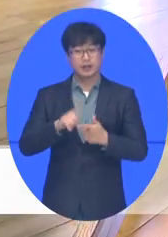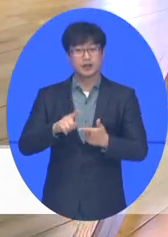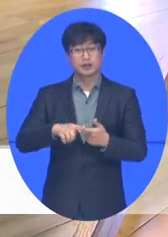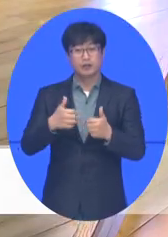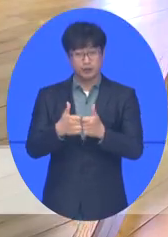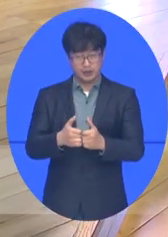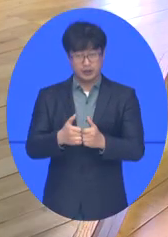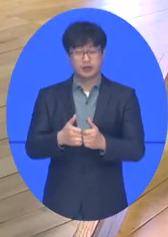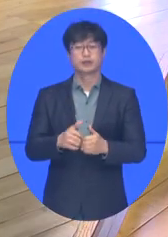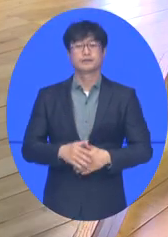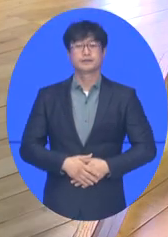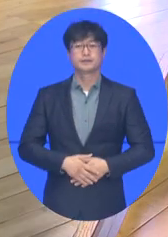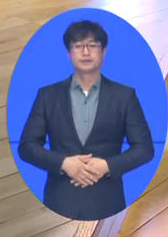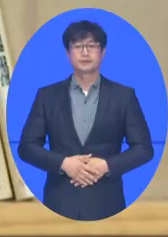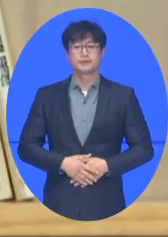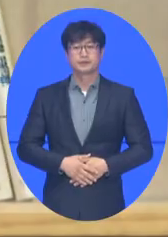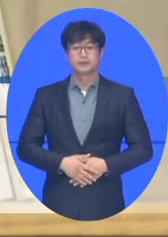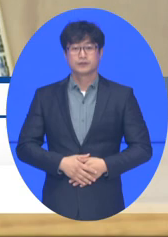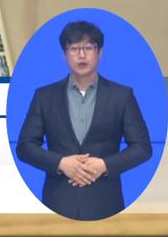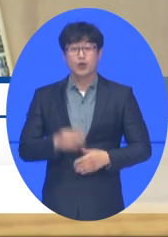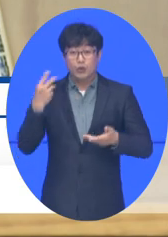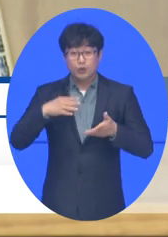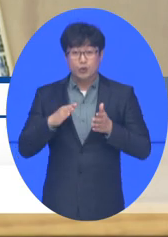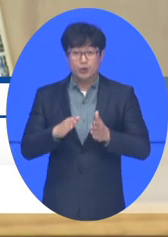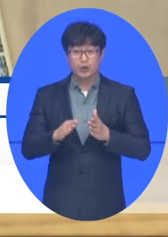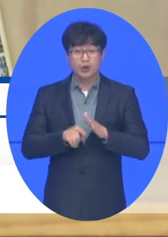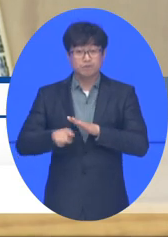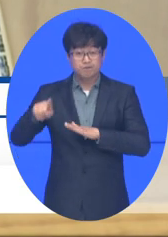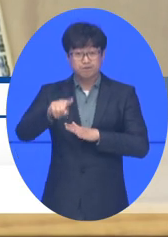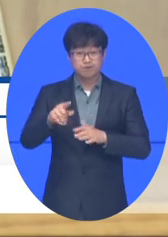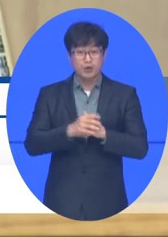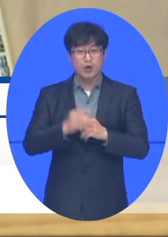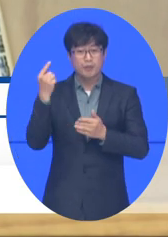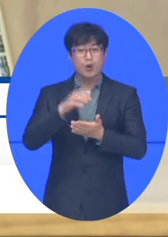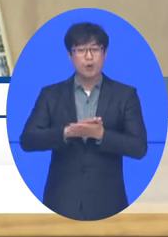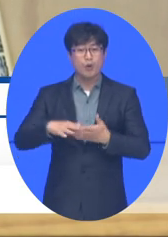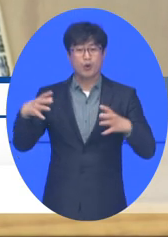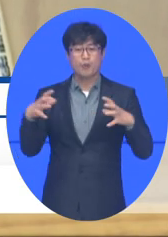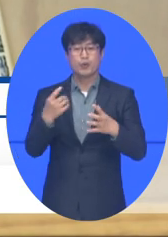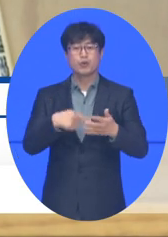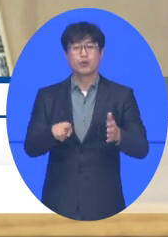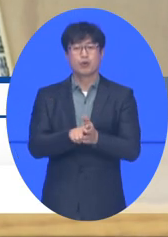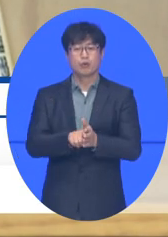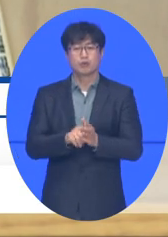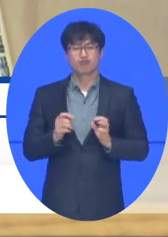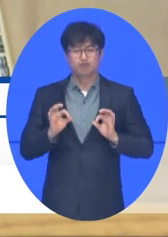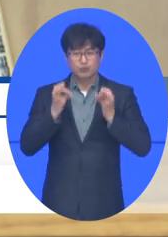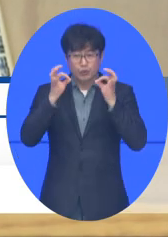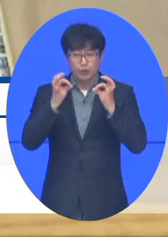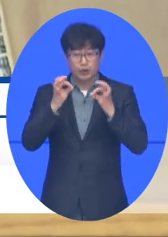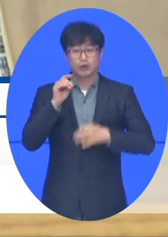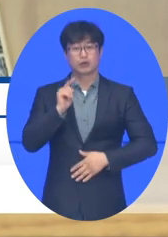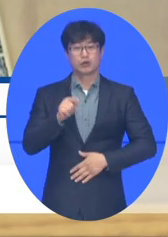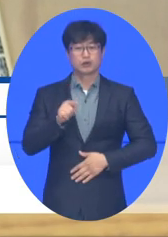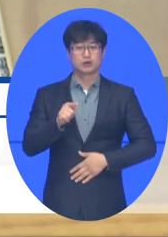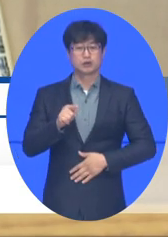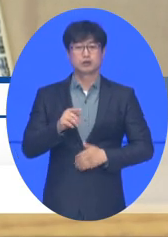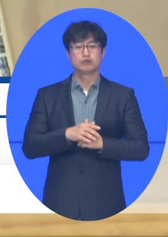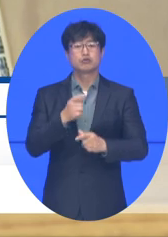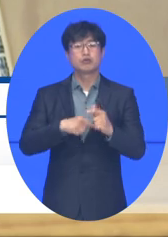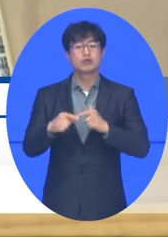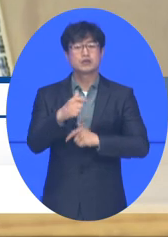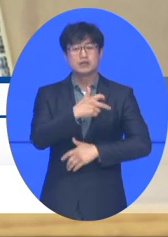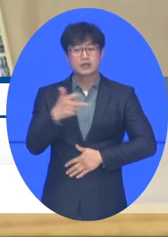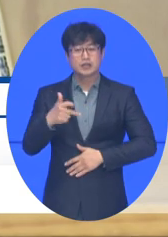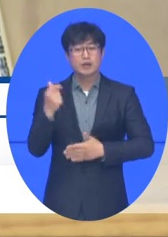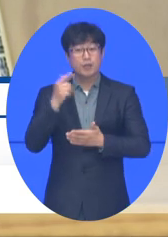DMZ 평화문학축전입니다. 우리 경기도가 앞장서서 평화를 모아가기 위한 이런 노력들을 하는 것, 이것이 더